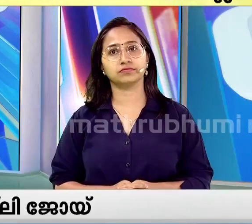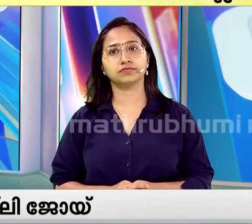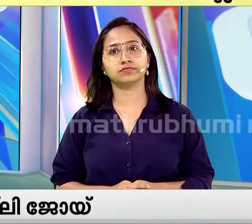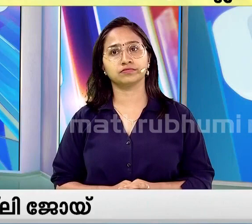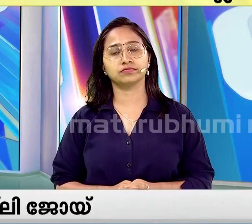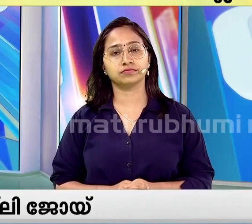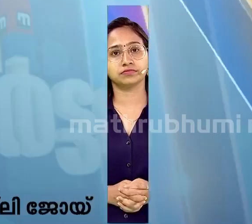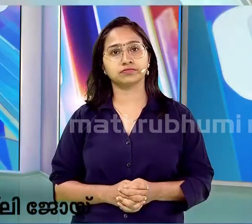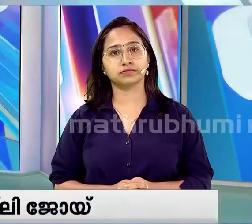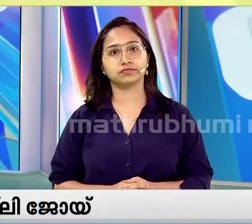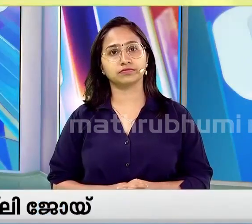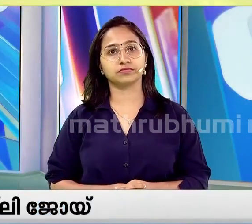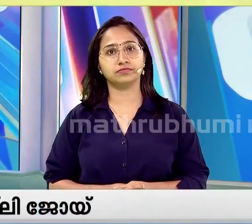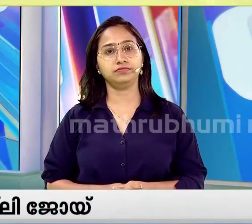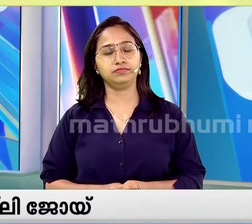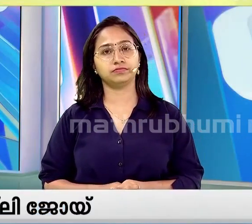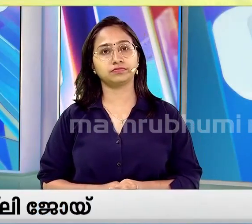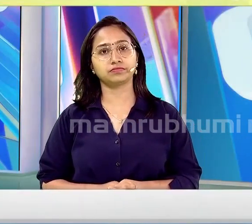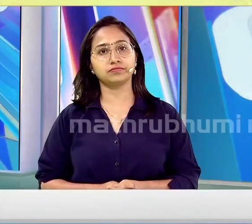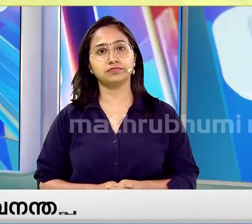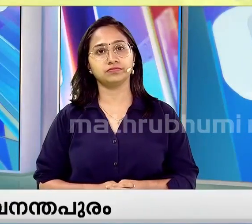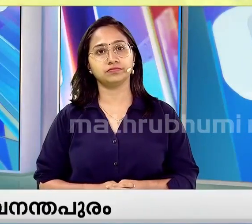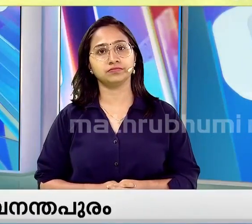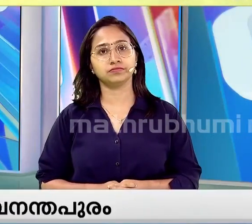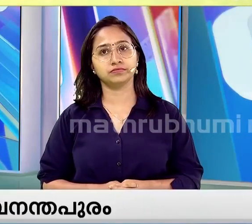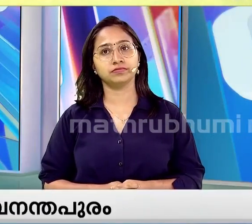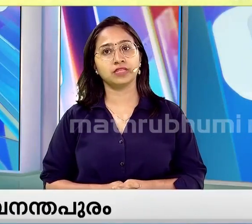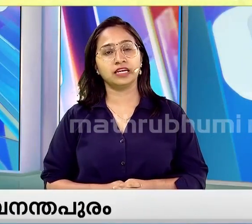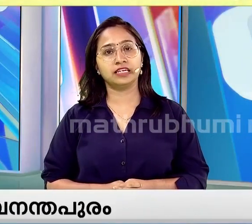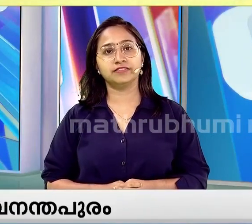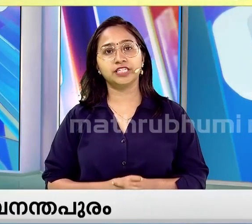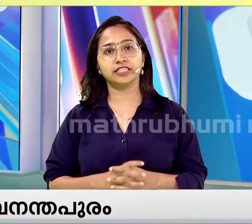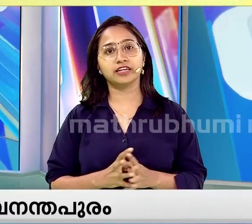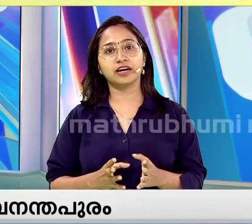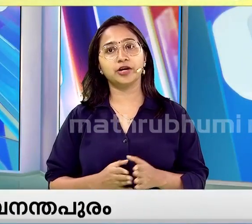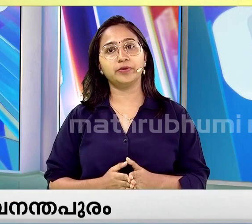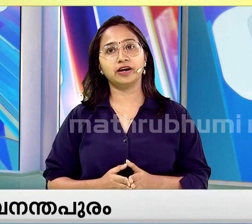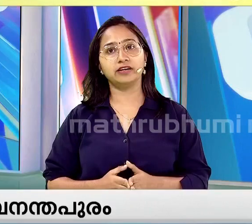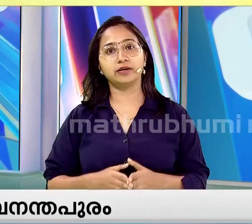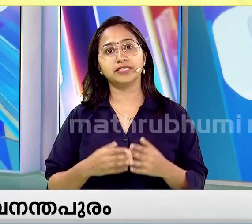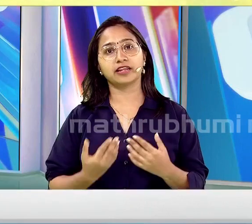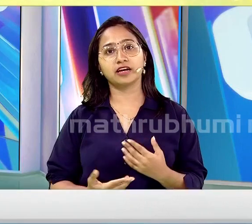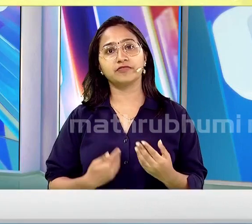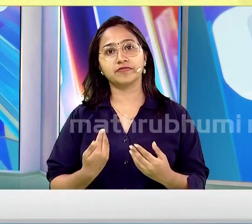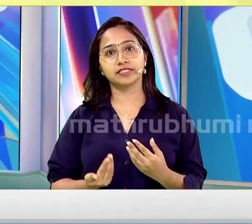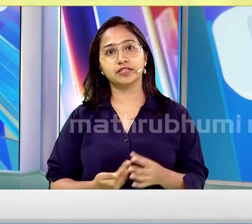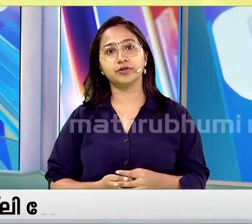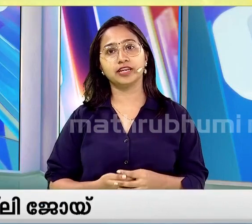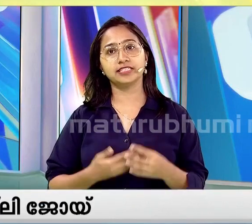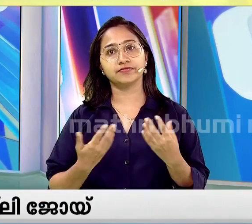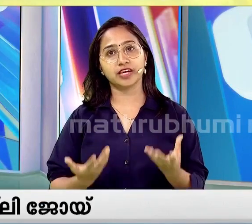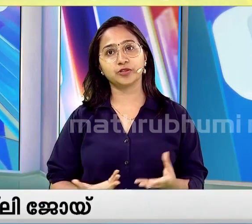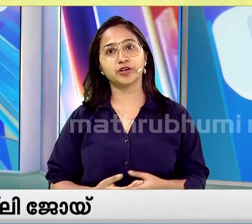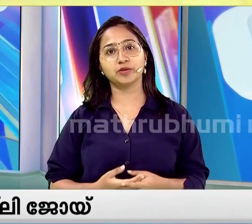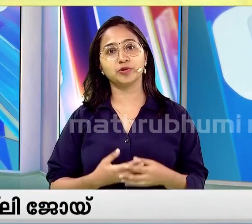മാറ്റി വളരെ വേഗത്തിൽ ചെയ്യേണ്ട ഒരു കാര്യമല്ലേ എന്തിനാണ് ഇങ്ങനെ ഒരു ഡിലേ അല്ലേ പക്ഷേ ഇതൊക്കെ കാണുമ്പോഴാണ് നമ്മുടെ സർക്കാർ വ്യവസ്ഥയോട്